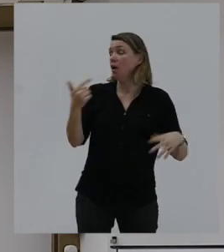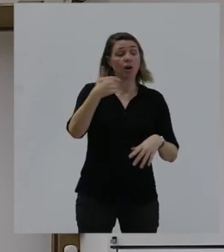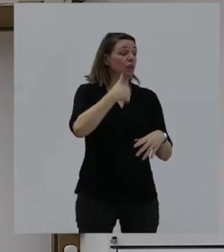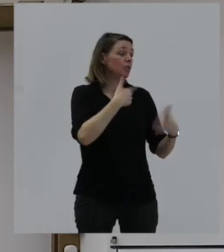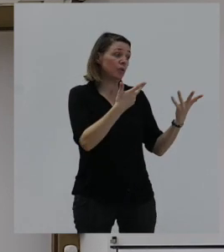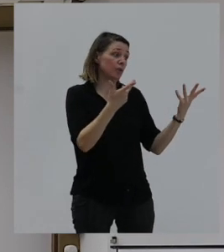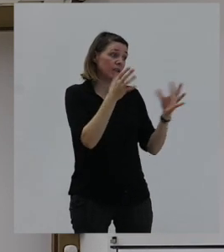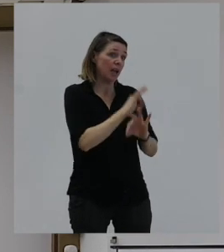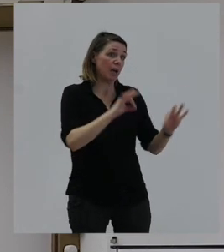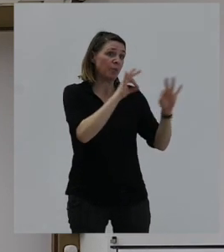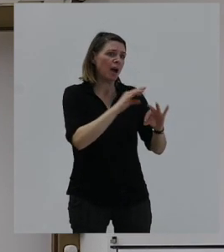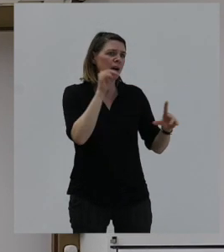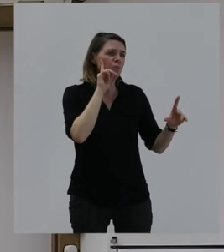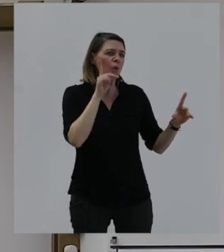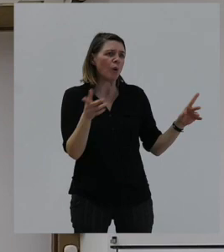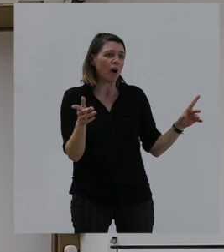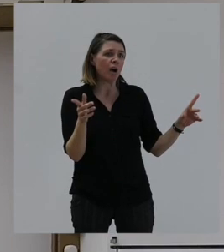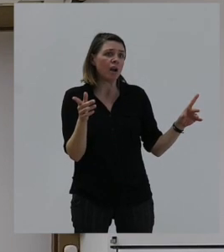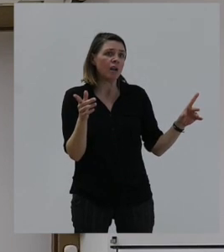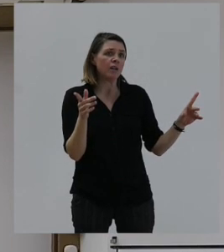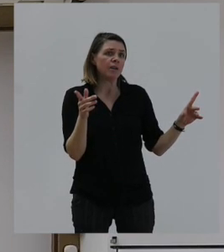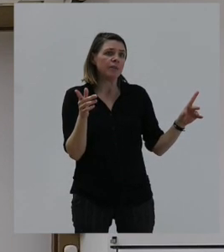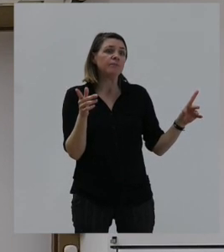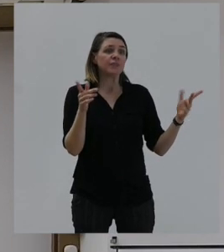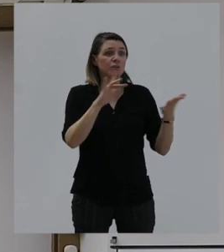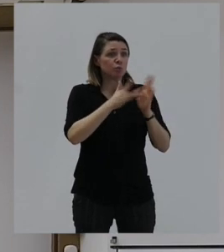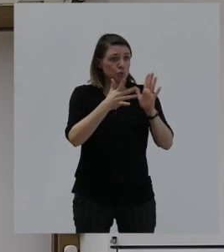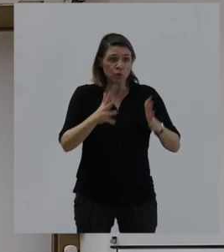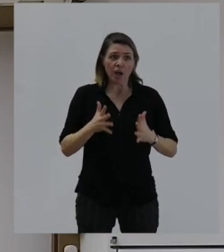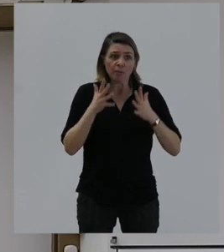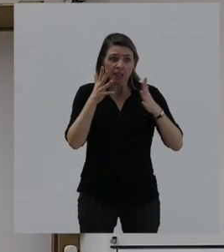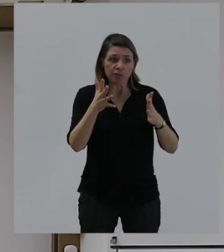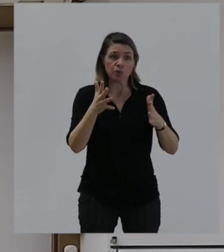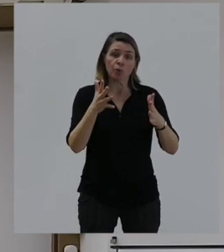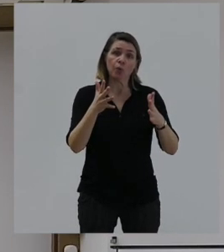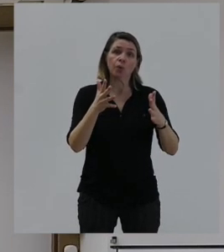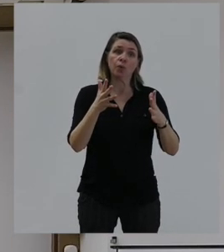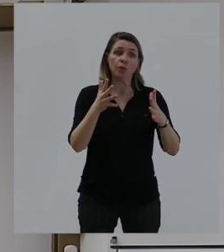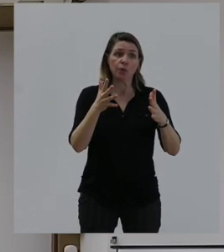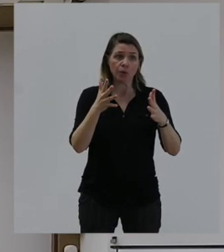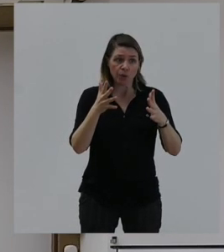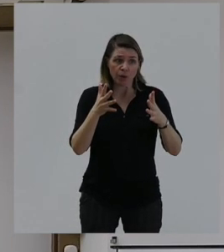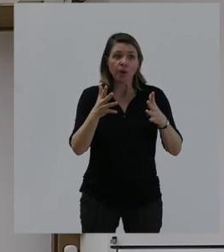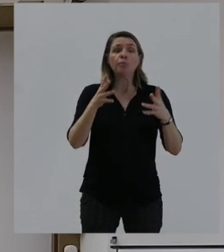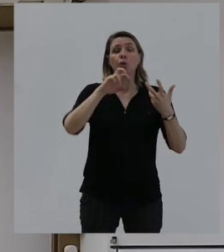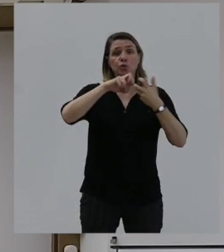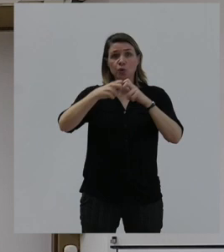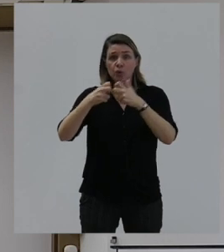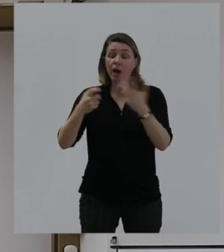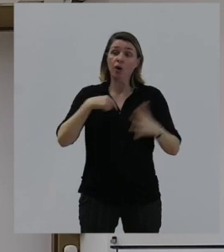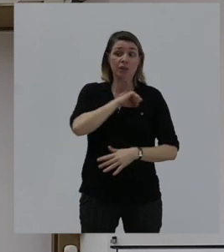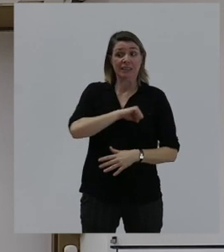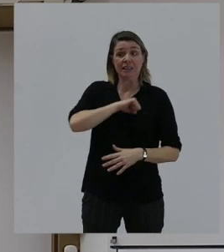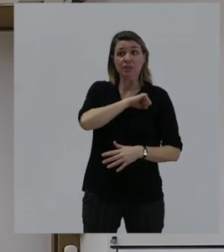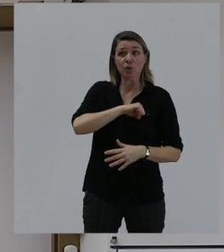nous avons fait tout le reste avant, notamment toutes les implications liées aux grandes réformes structurelles. Alors là, je suis